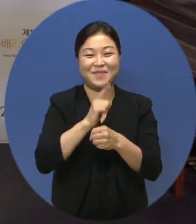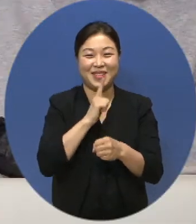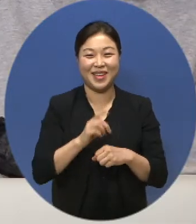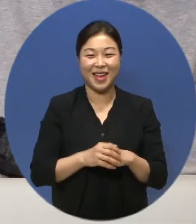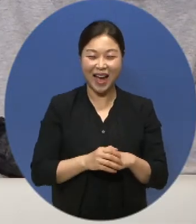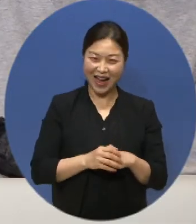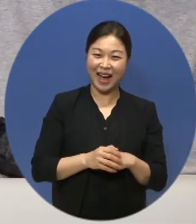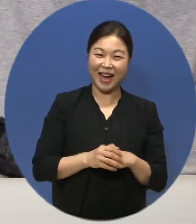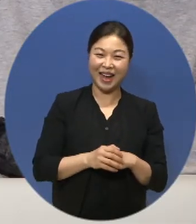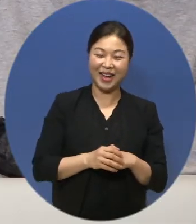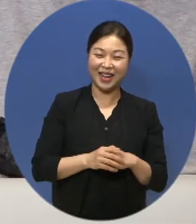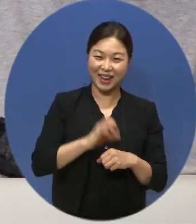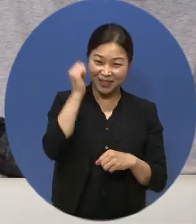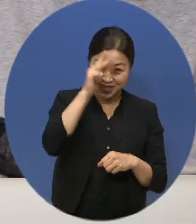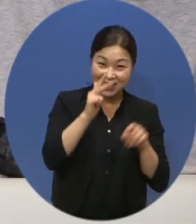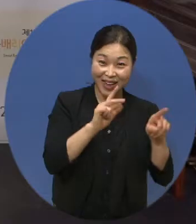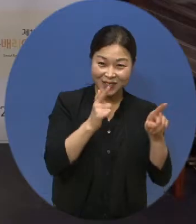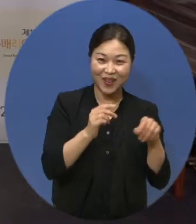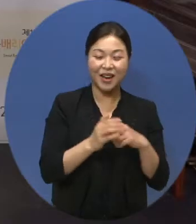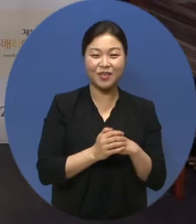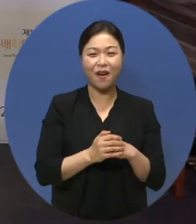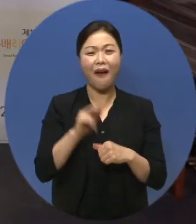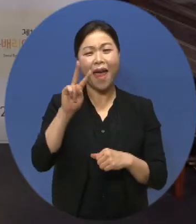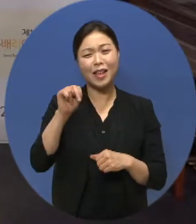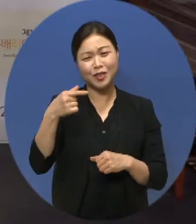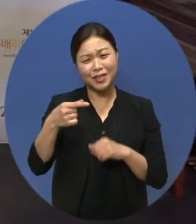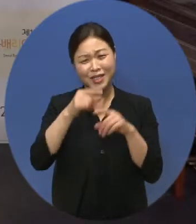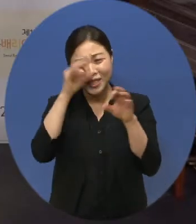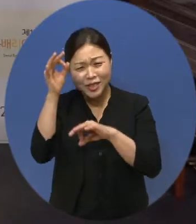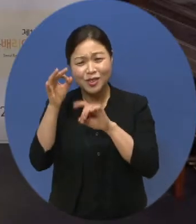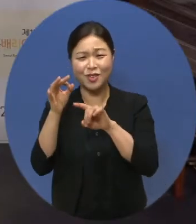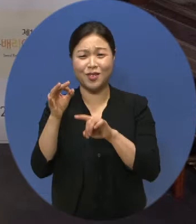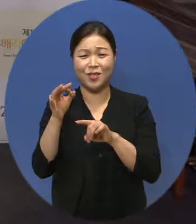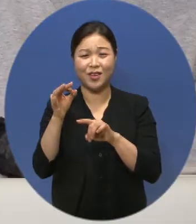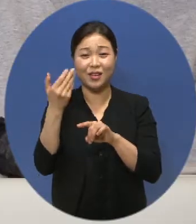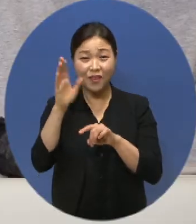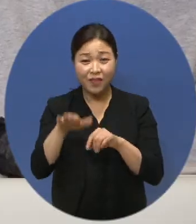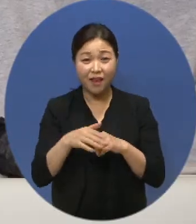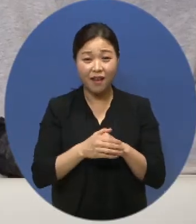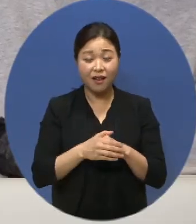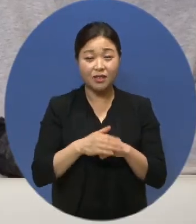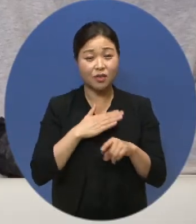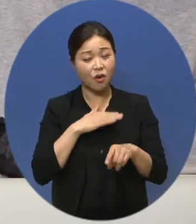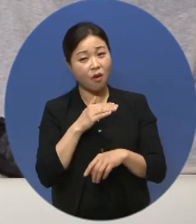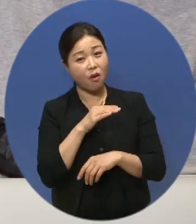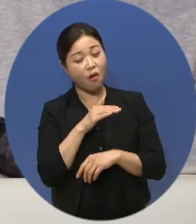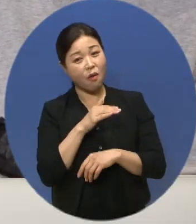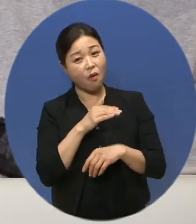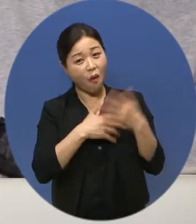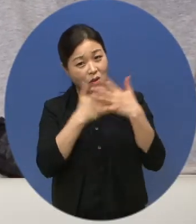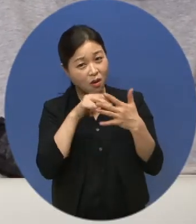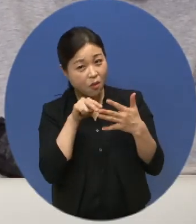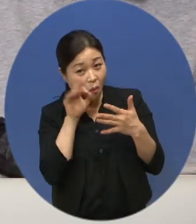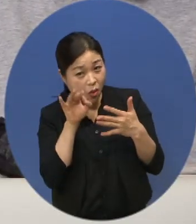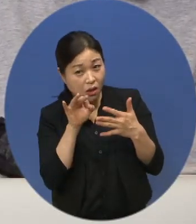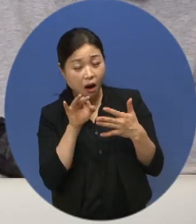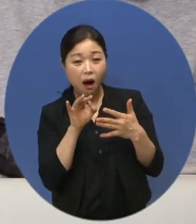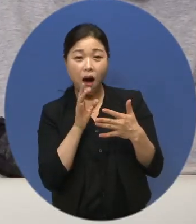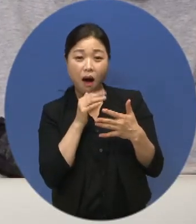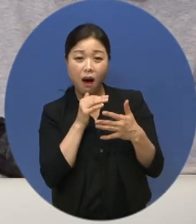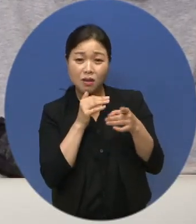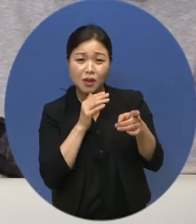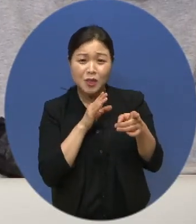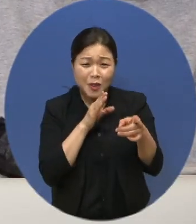아니군요. 예, 그거는 사실 NG 컷이었고요. NG 컷이군요. 예. 근데 저는 그 순간에 제가 모니터에서 그게 얼마나 보석